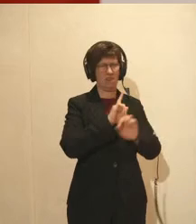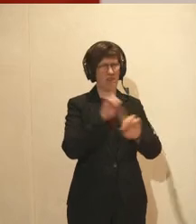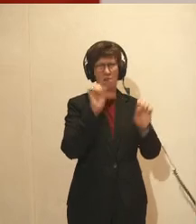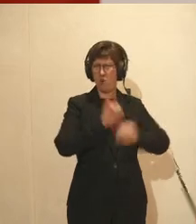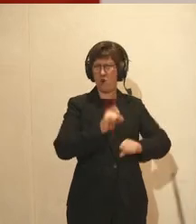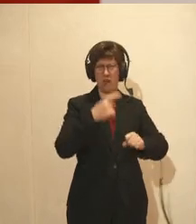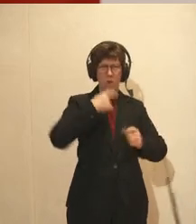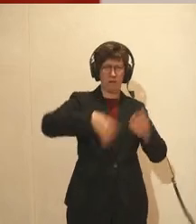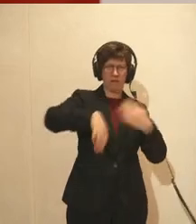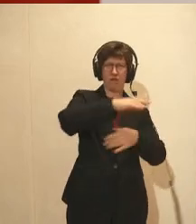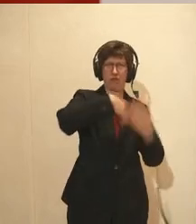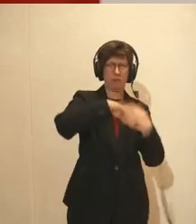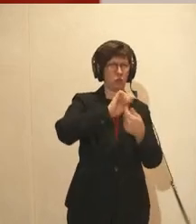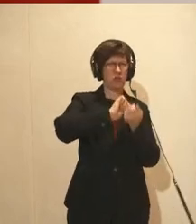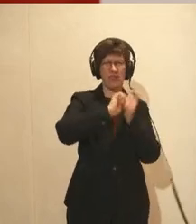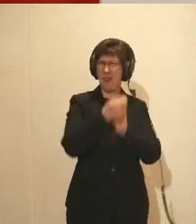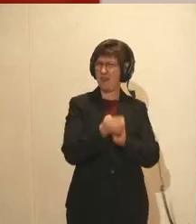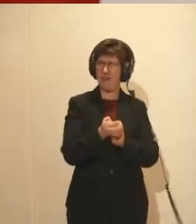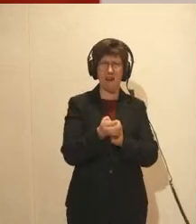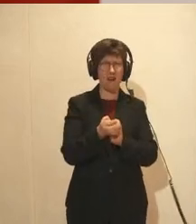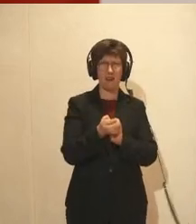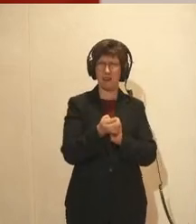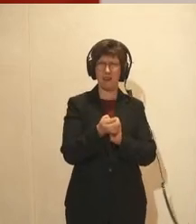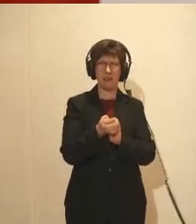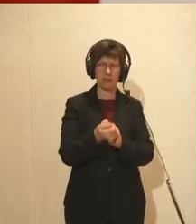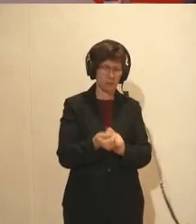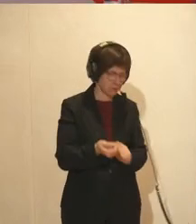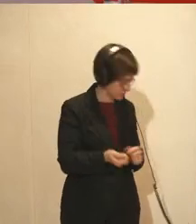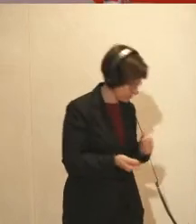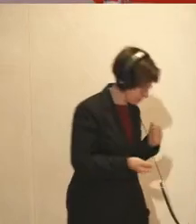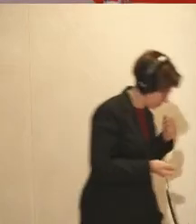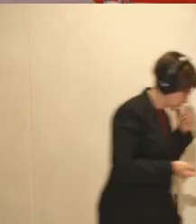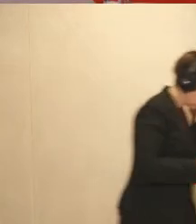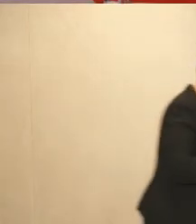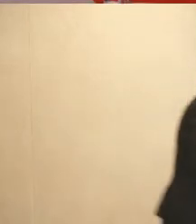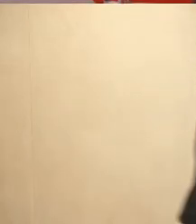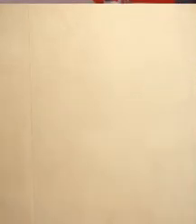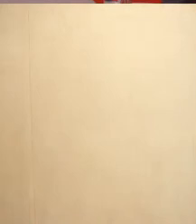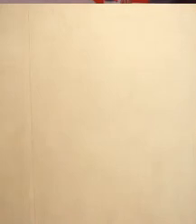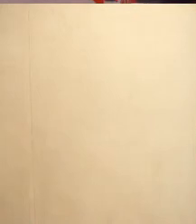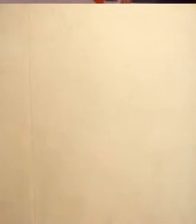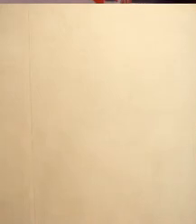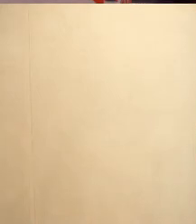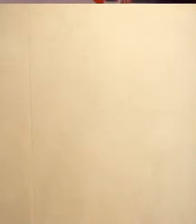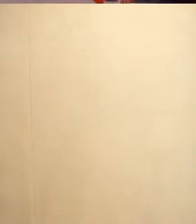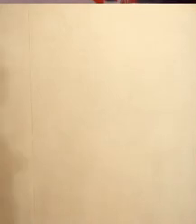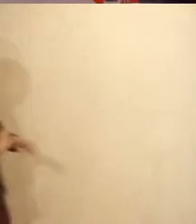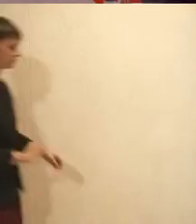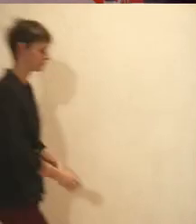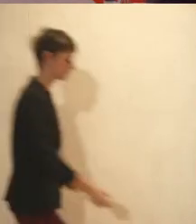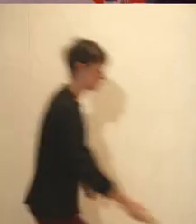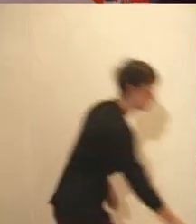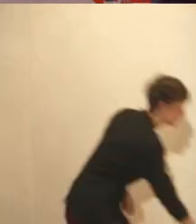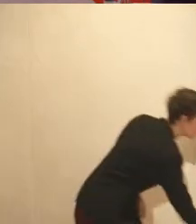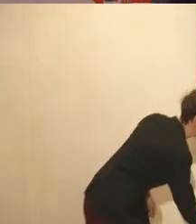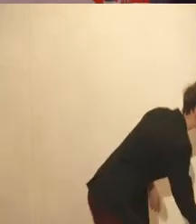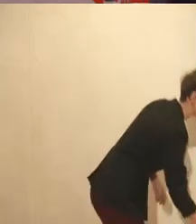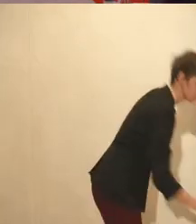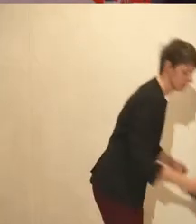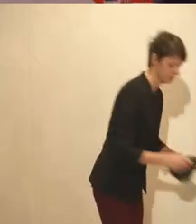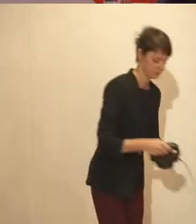durcheinander gekommen das muss sich ändern aber vielleicht fragen wir im genau sie stimmen dem schon so wie ist es denn eigentlich dazu gekommen